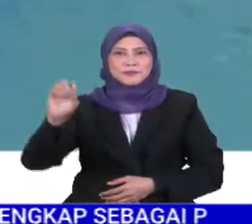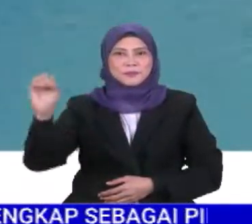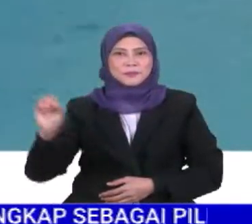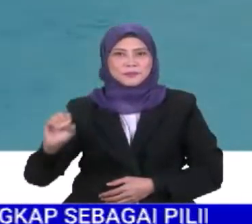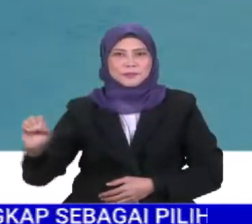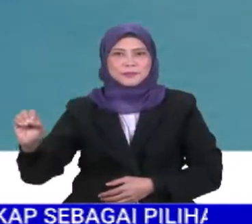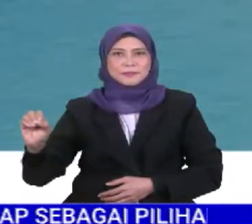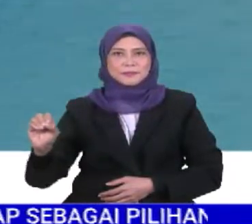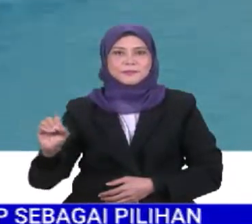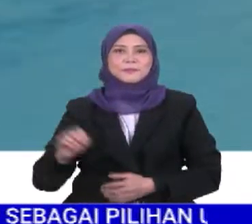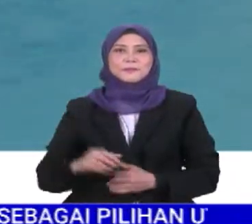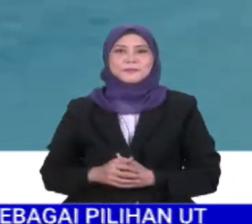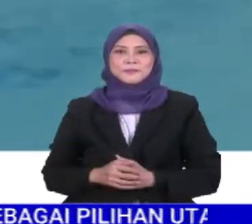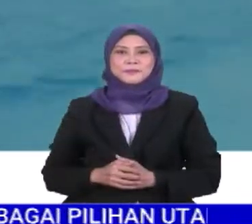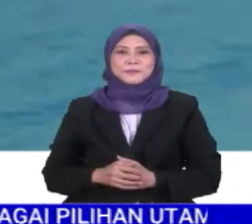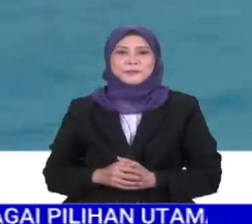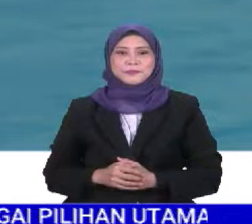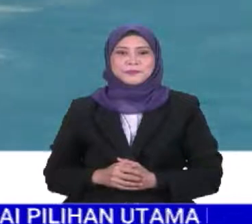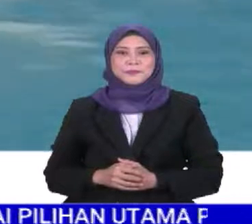268.40 mata.